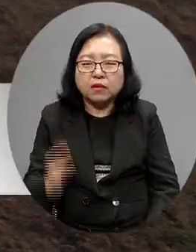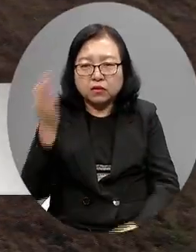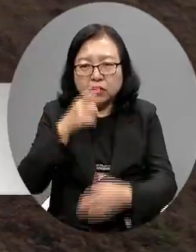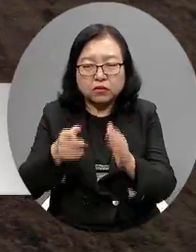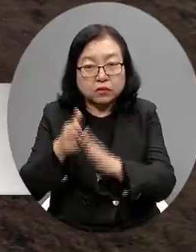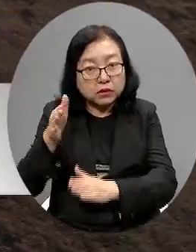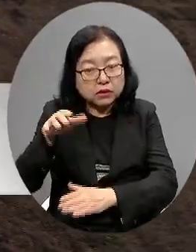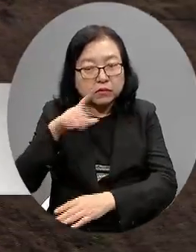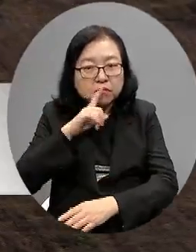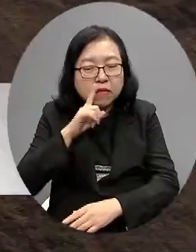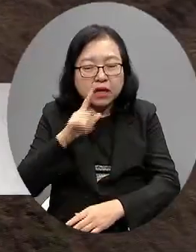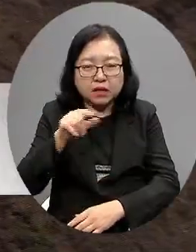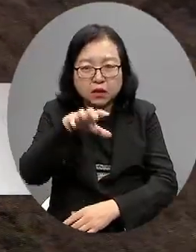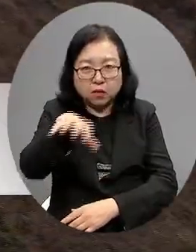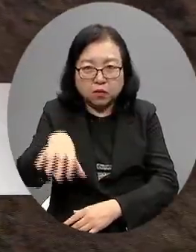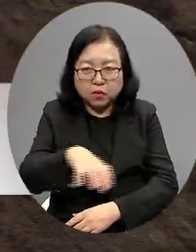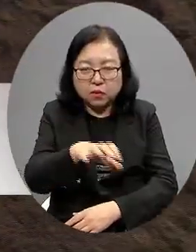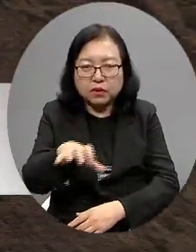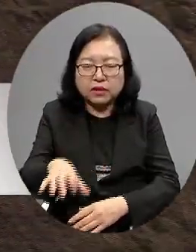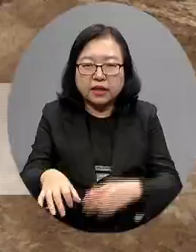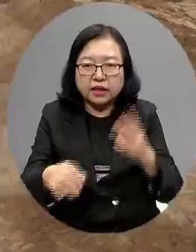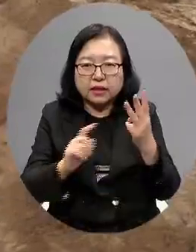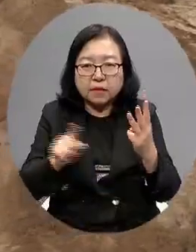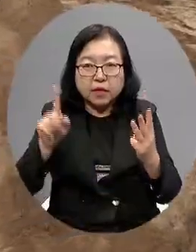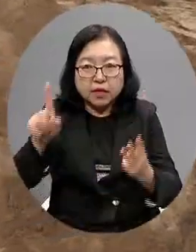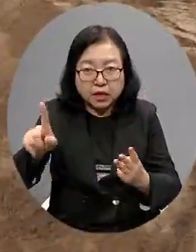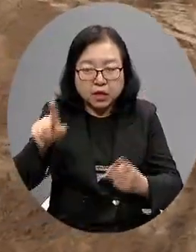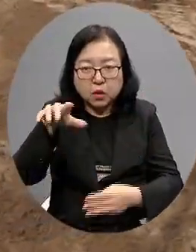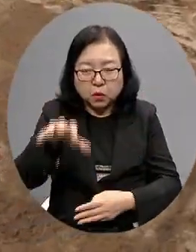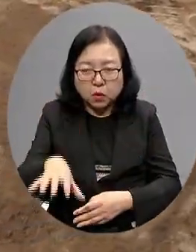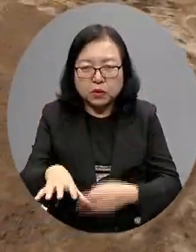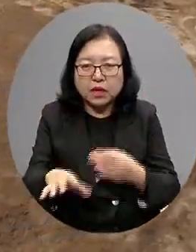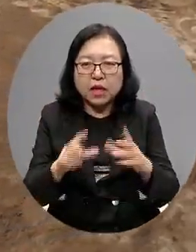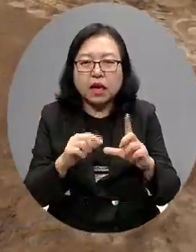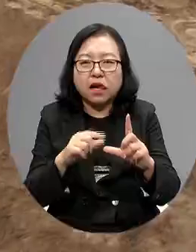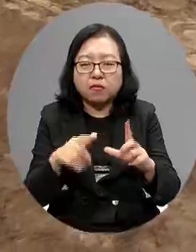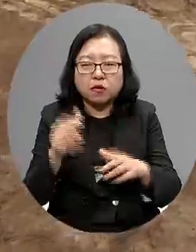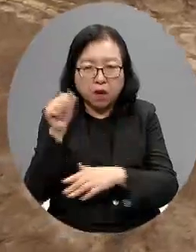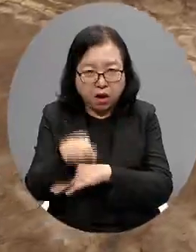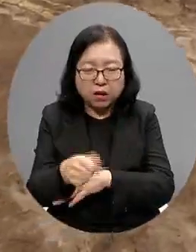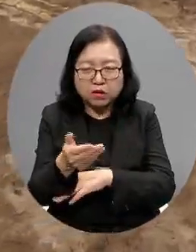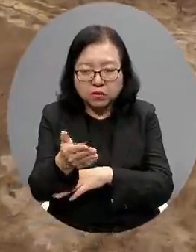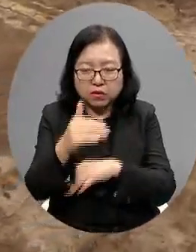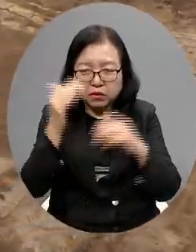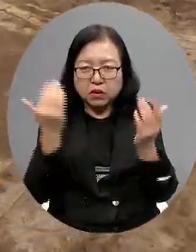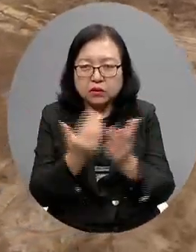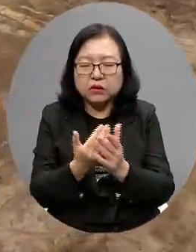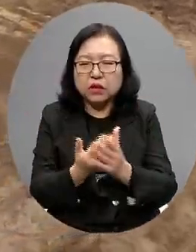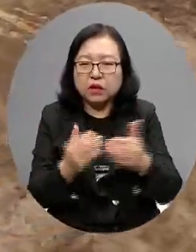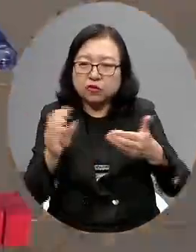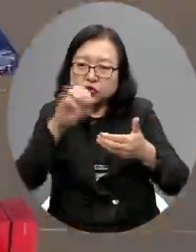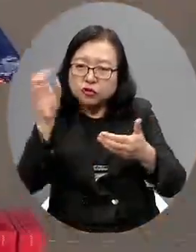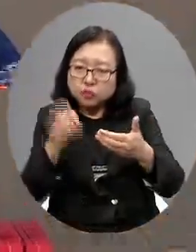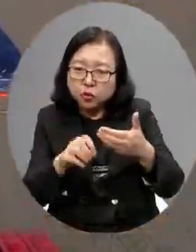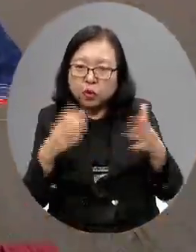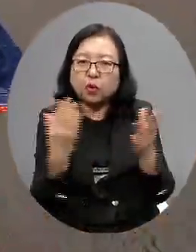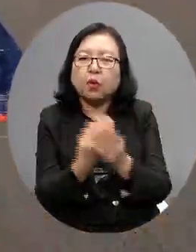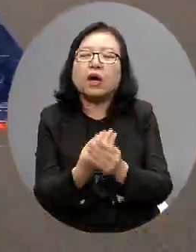청주 테크노폴리스 3회 1공구의 부분 준공을 인가해 전체 면적의 90% 완료됐다고